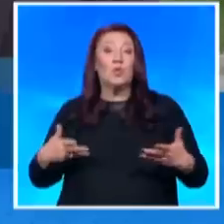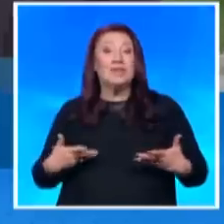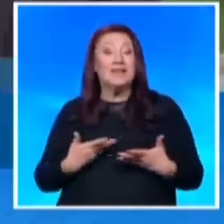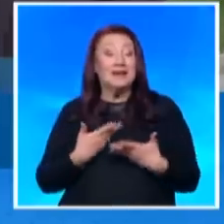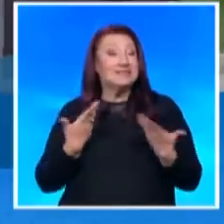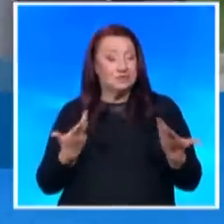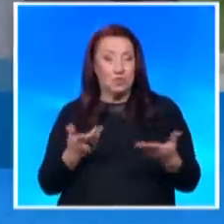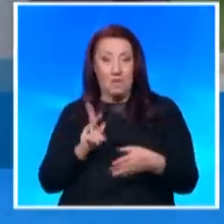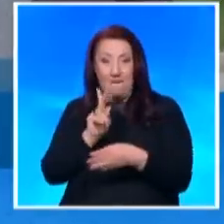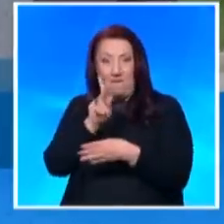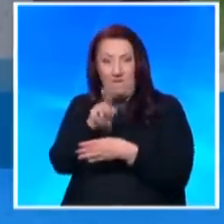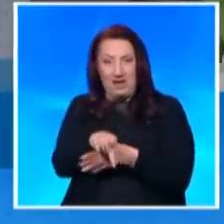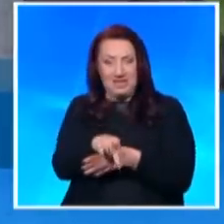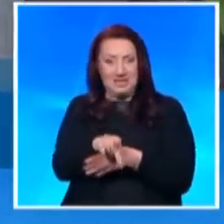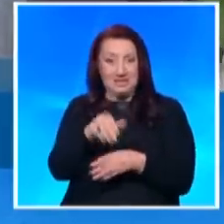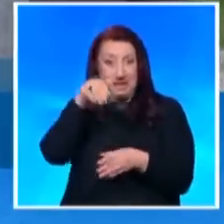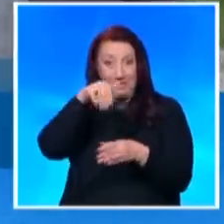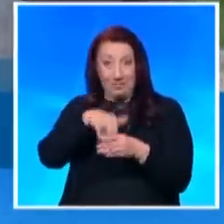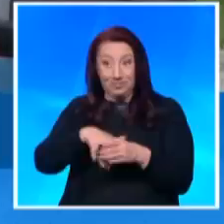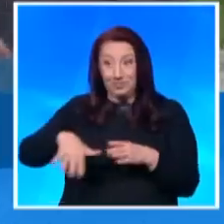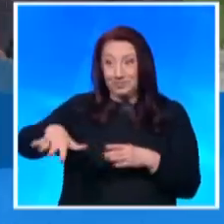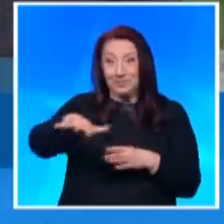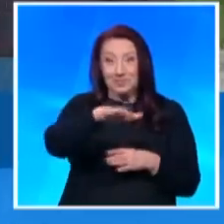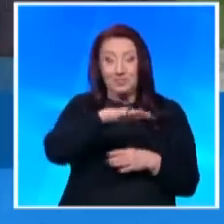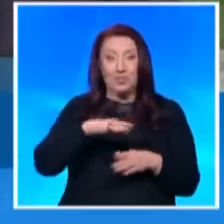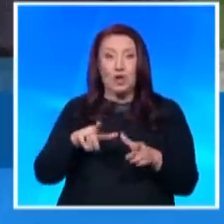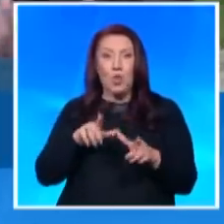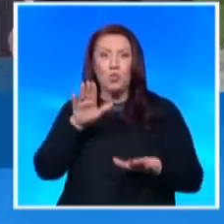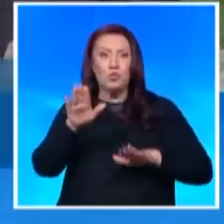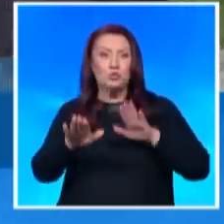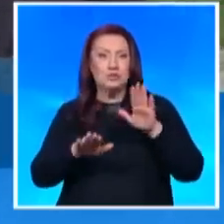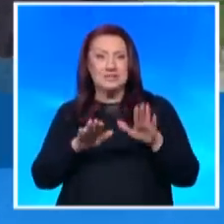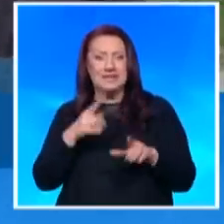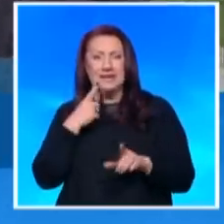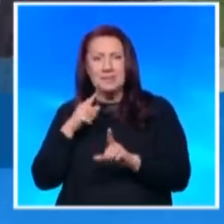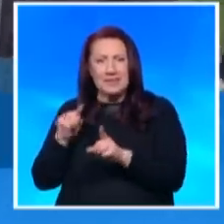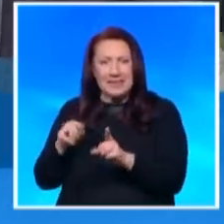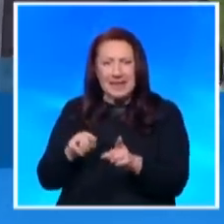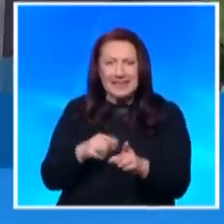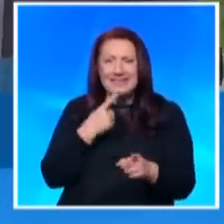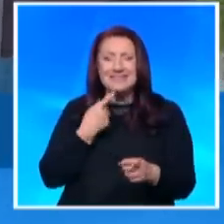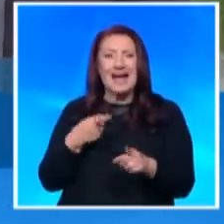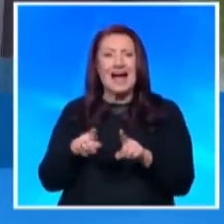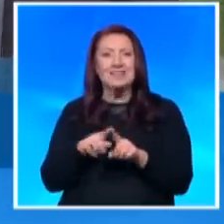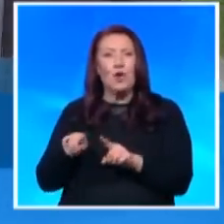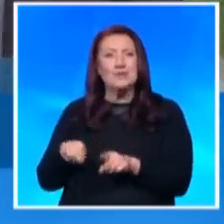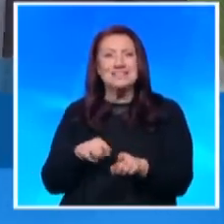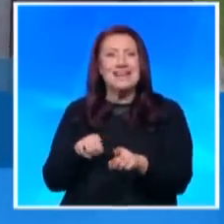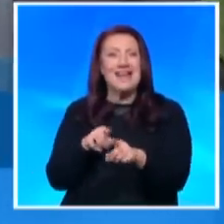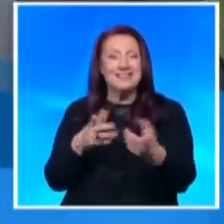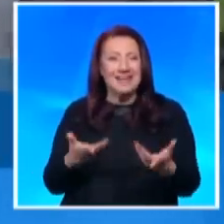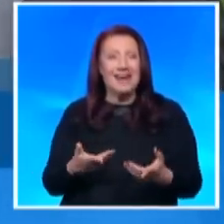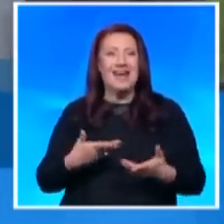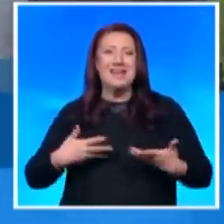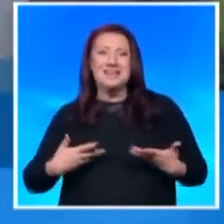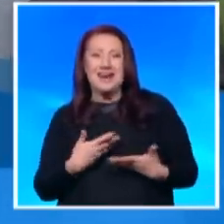музея, което представлява търсене на улики от най-потайните кътчета на музея, в които могат да стигнат